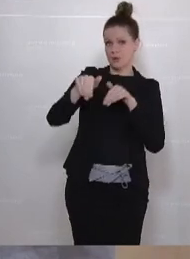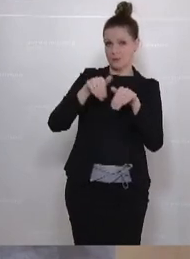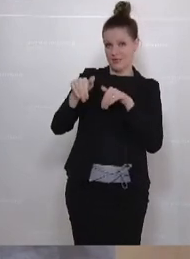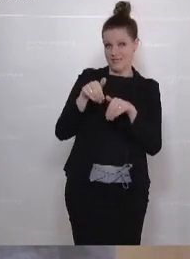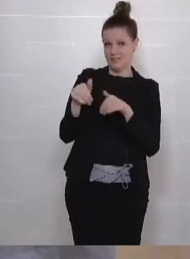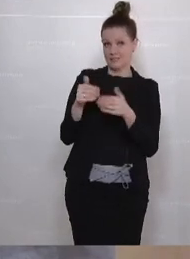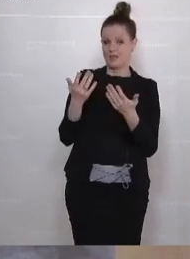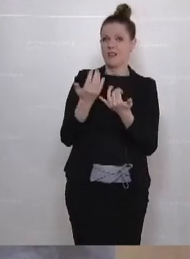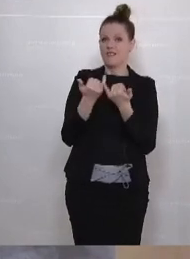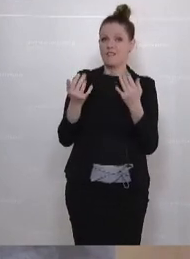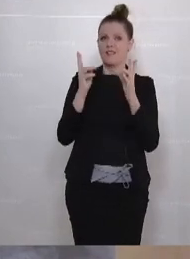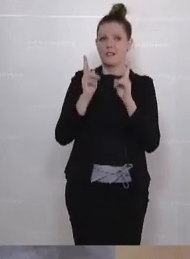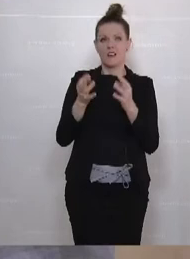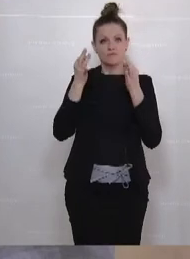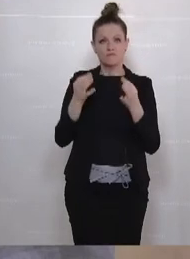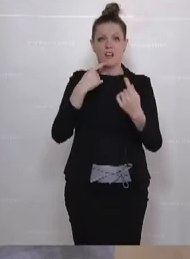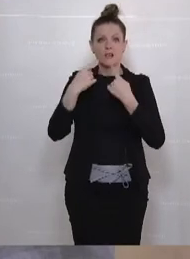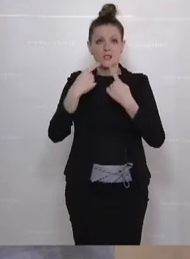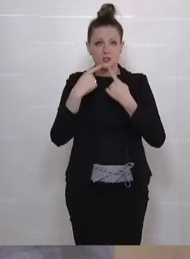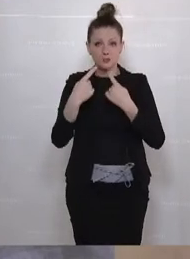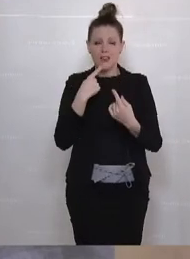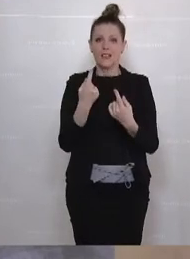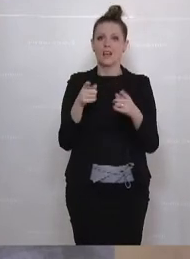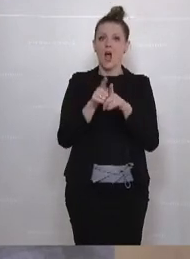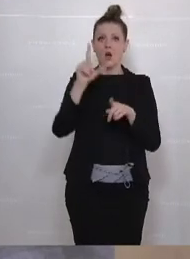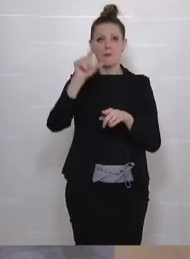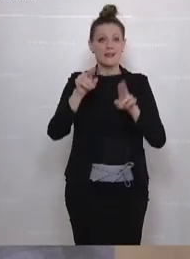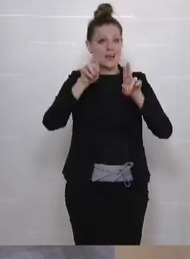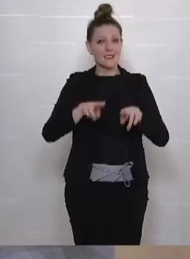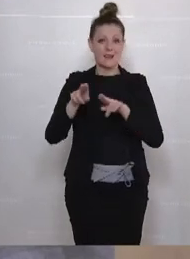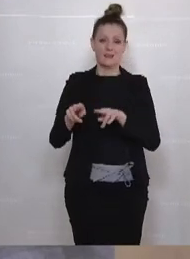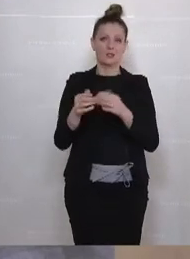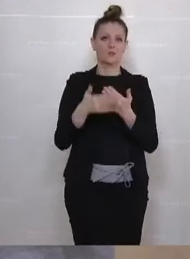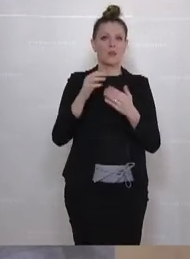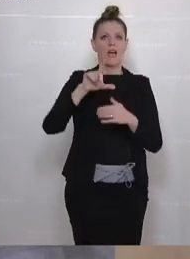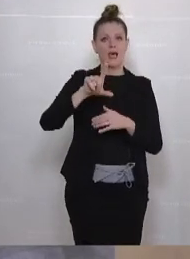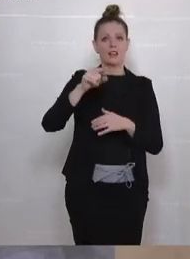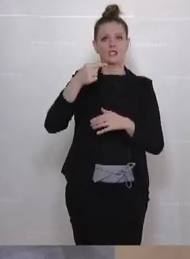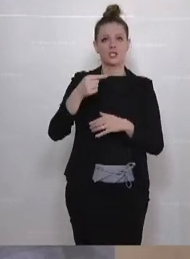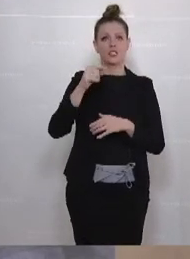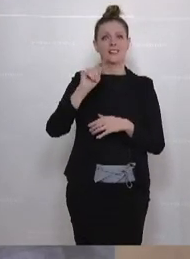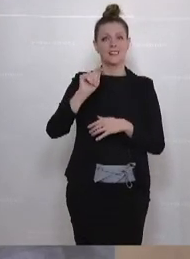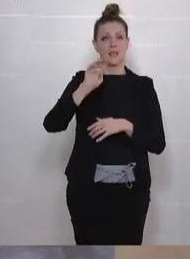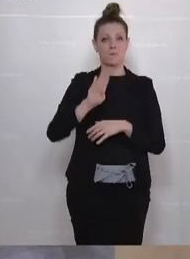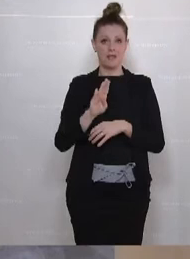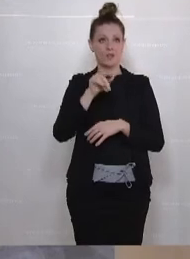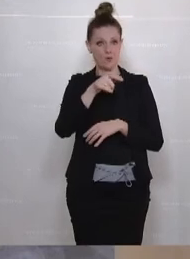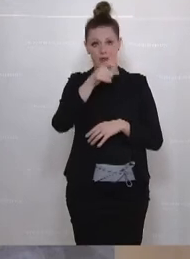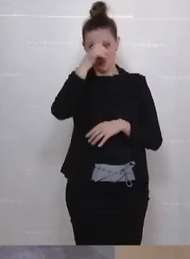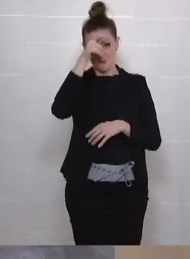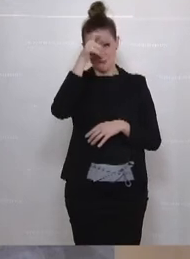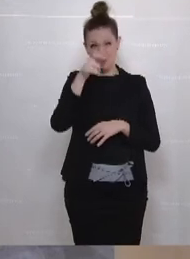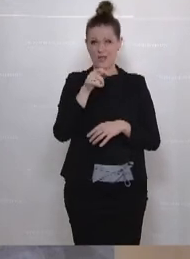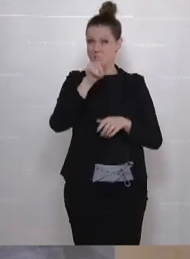hier entsprechend Gespräche führen, um vor allem auch Minderheitenrechte, also die Rechte von LGBT-Personen, die es in der Türkei wirklich besonders